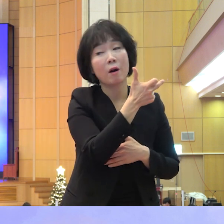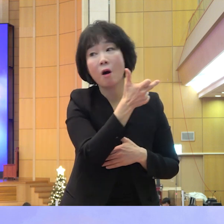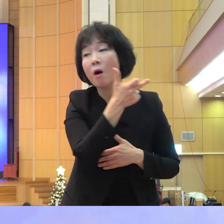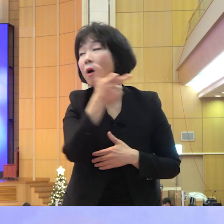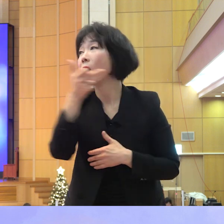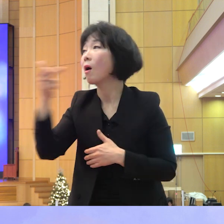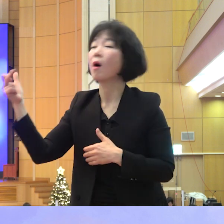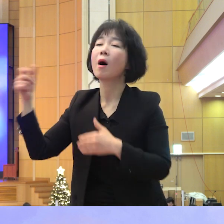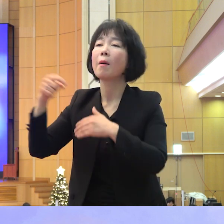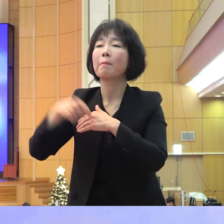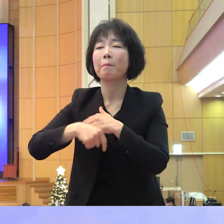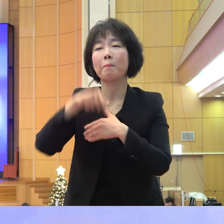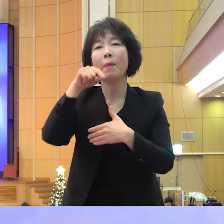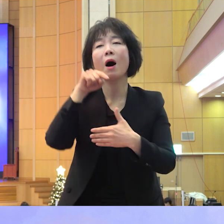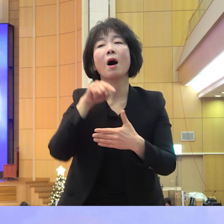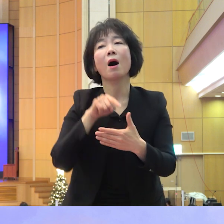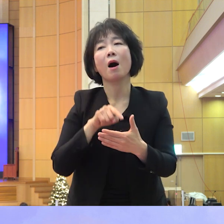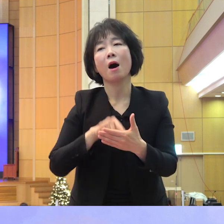커서